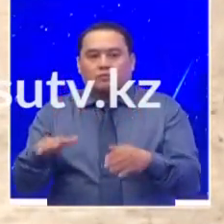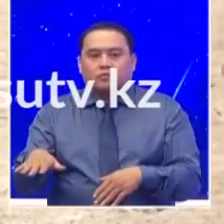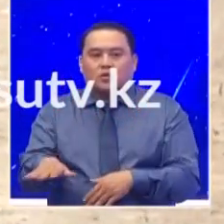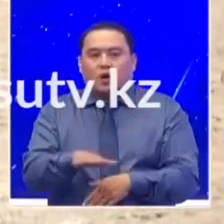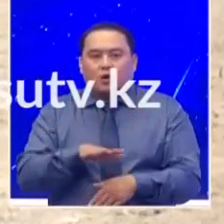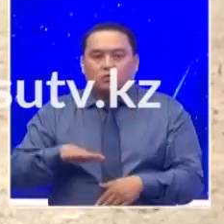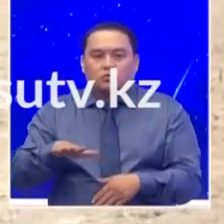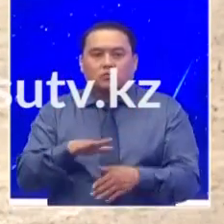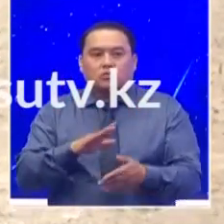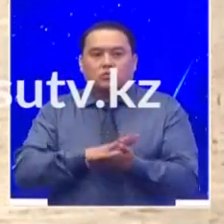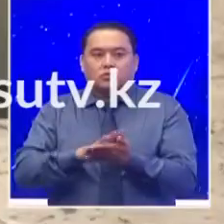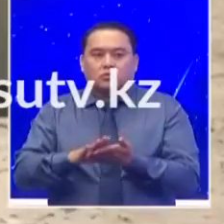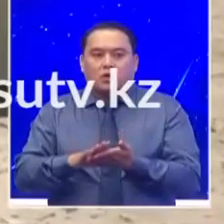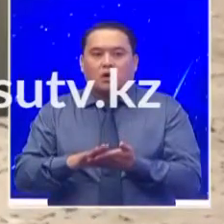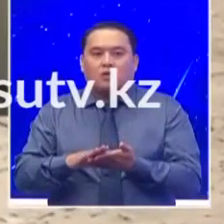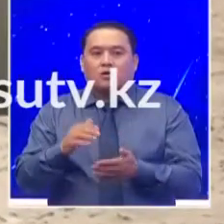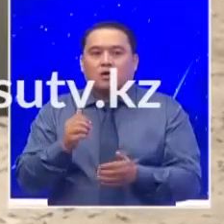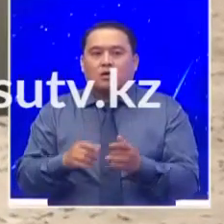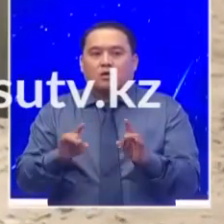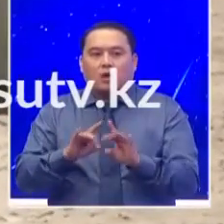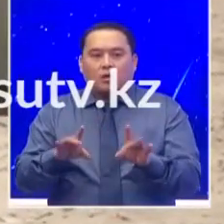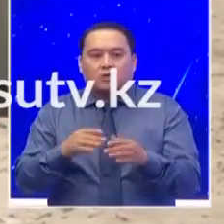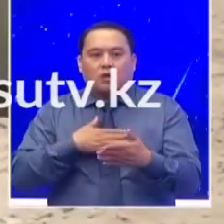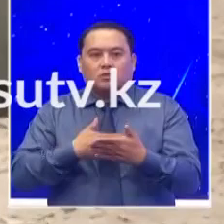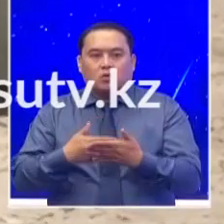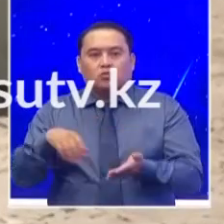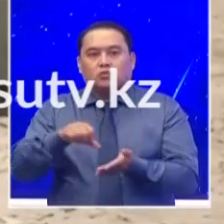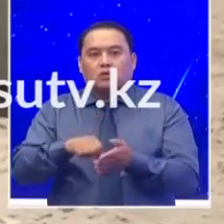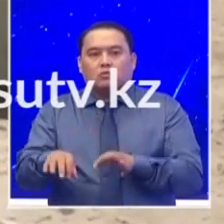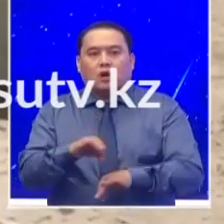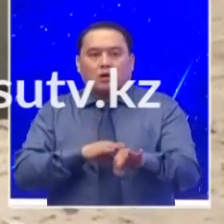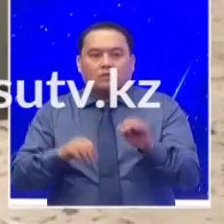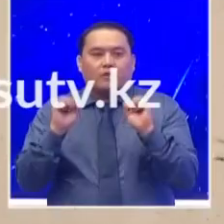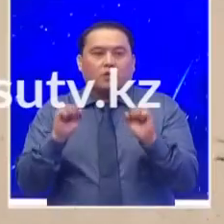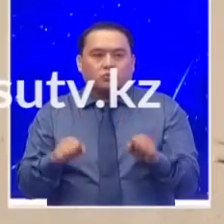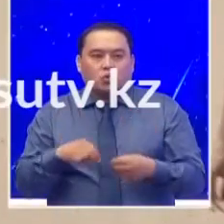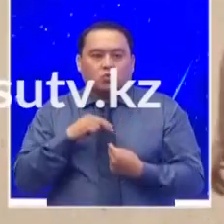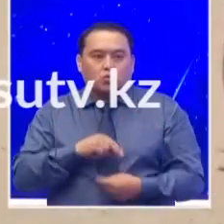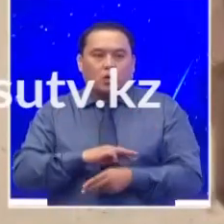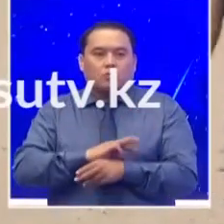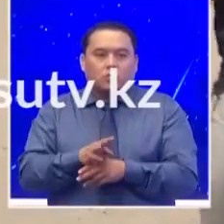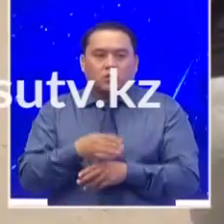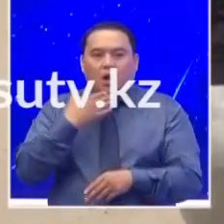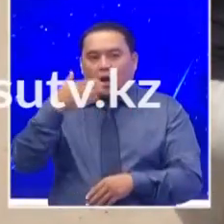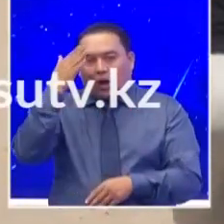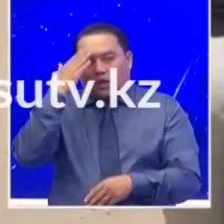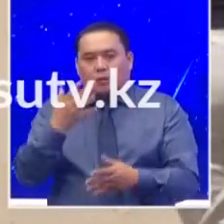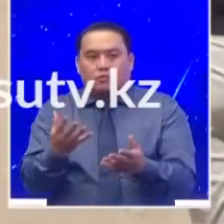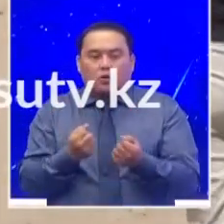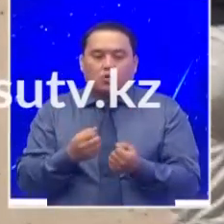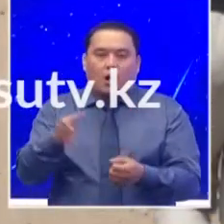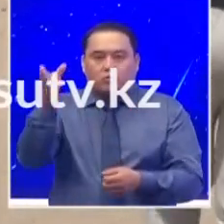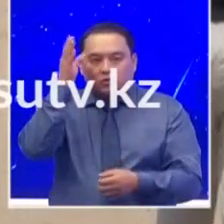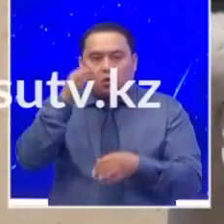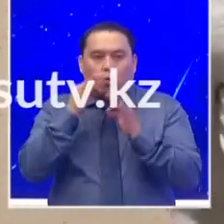провели эко-акцию «Таза жағала». Как отмечают сами волонтеры, участие в проекте – это возможность трудоустроиться в летний период, получить